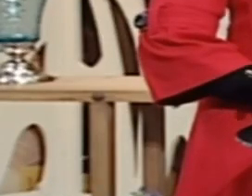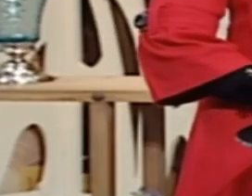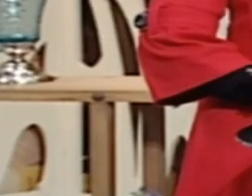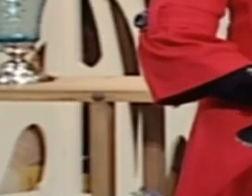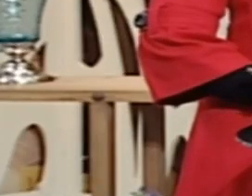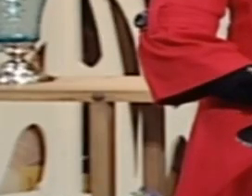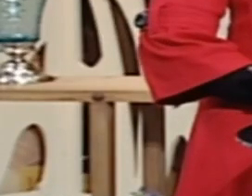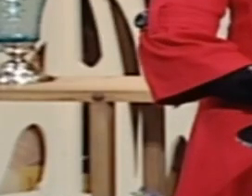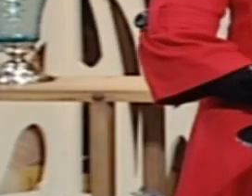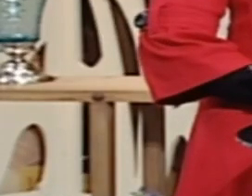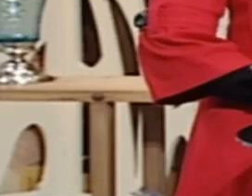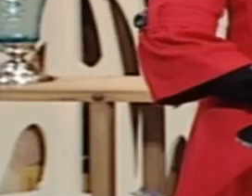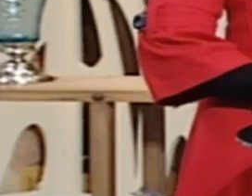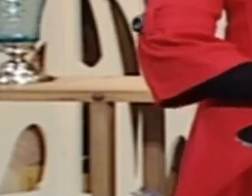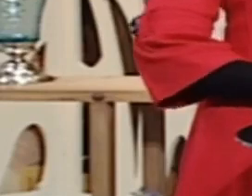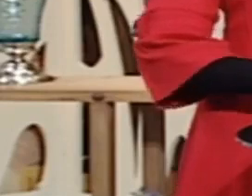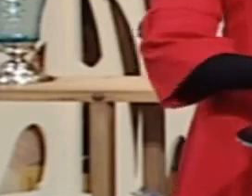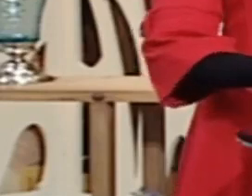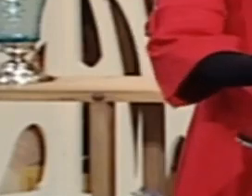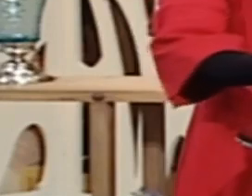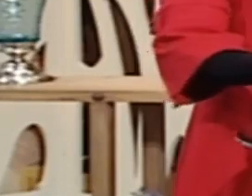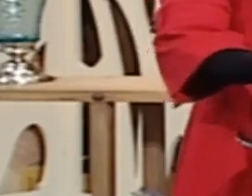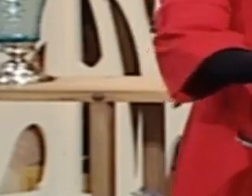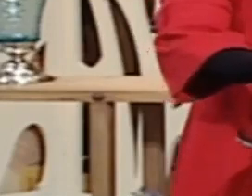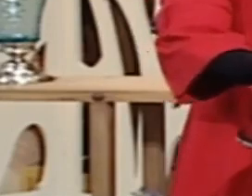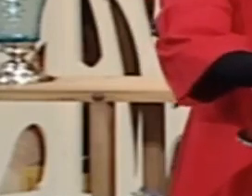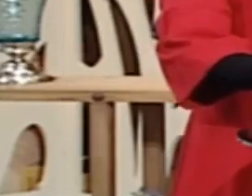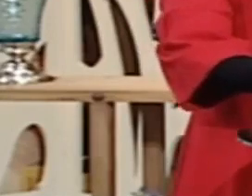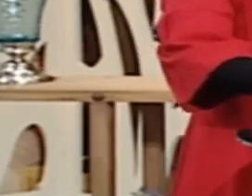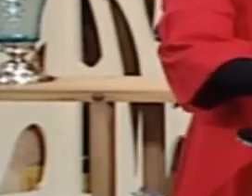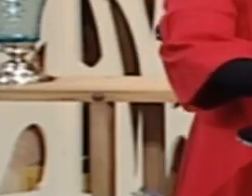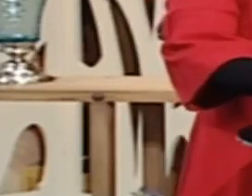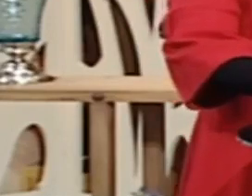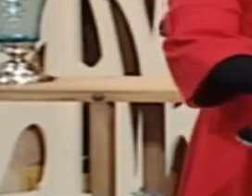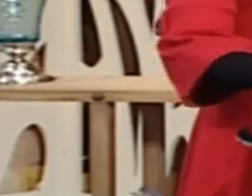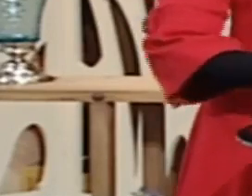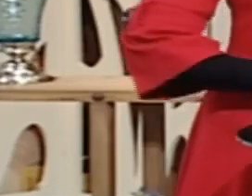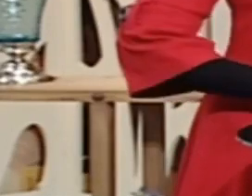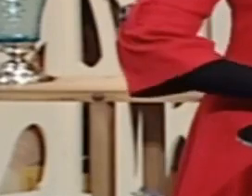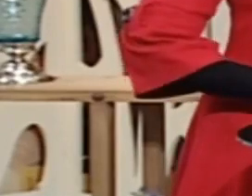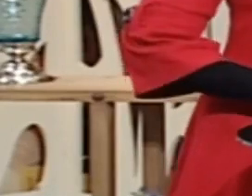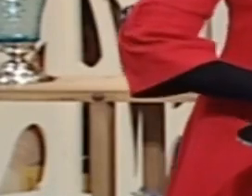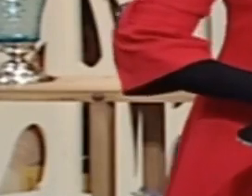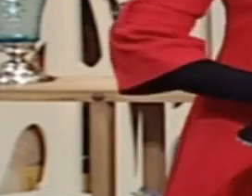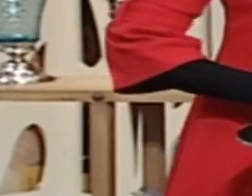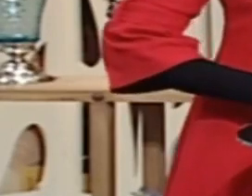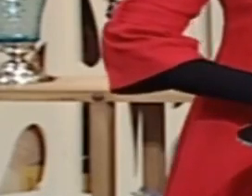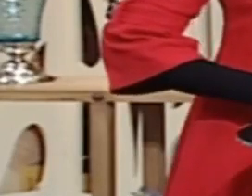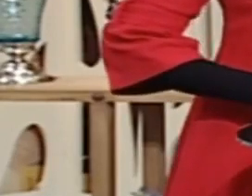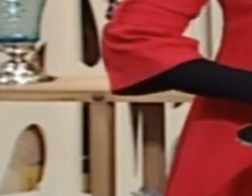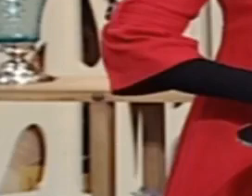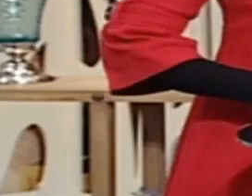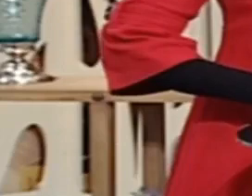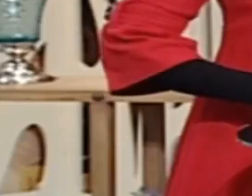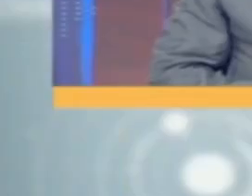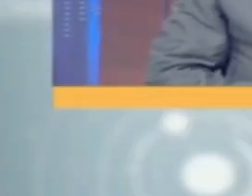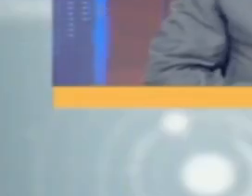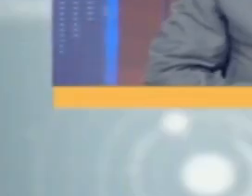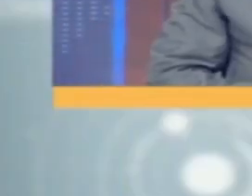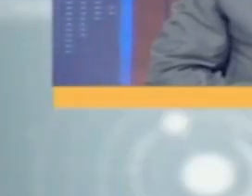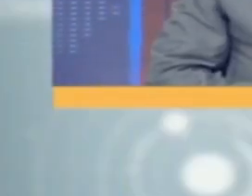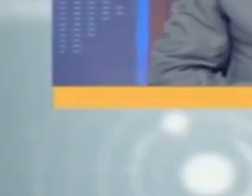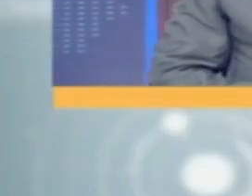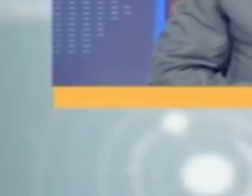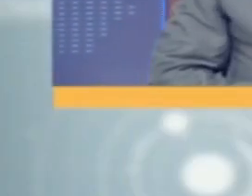الله. نتجه الان الى الزملاء وموجز الاخبار من استوديو الاخبار مع الزملاء. صباح الخير